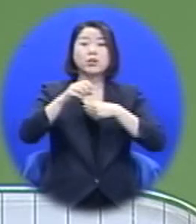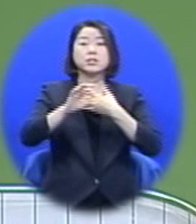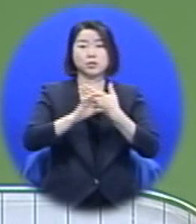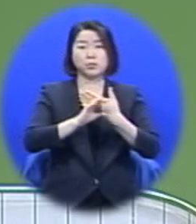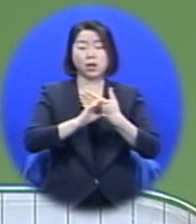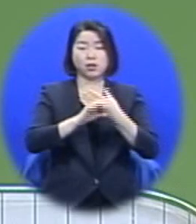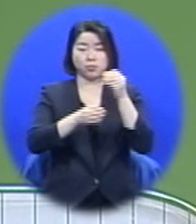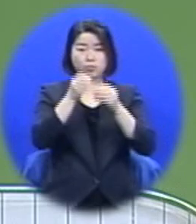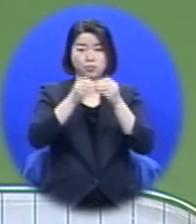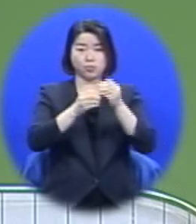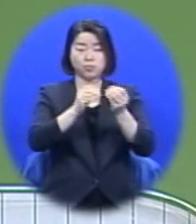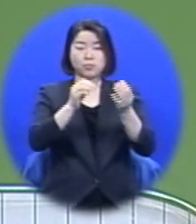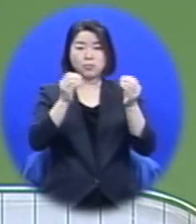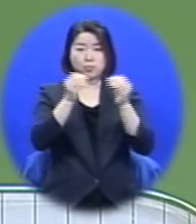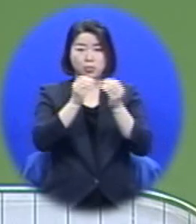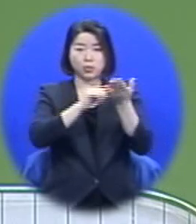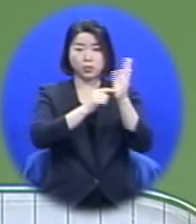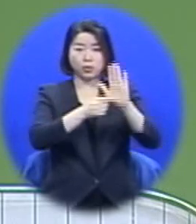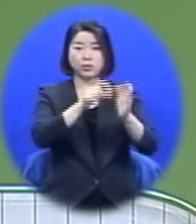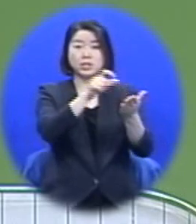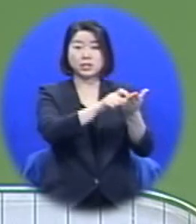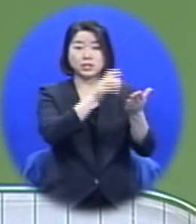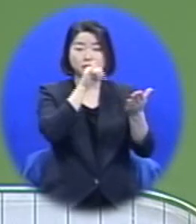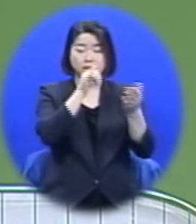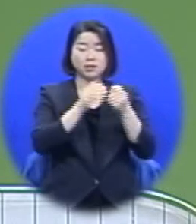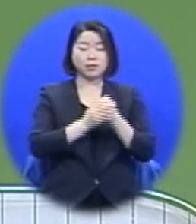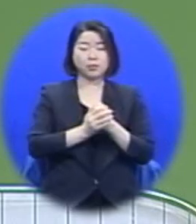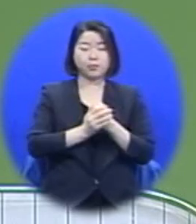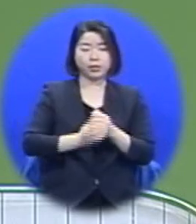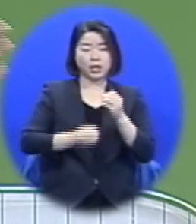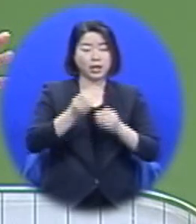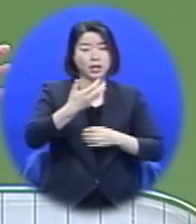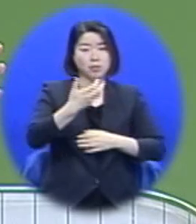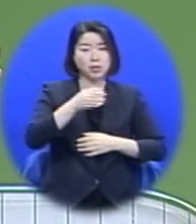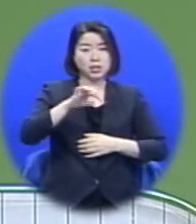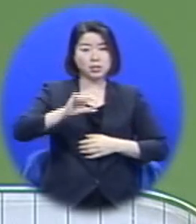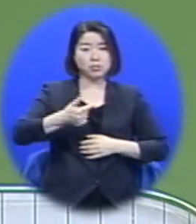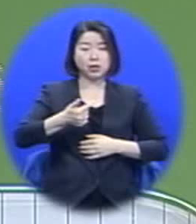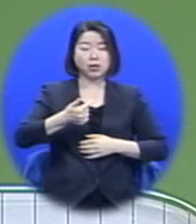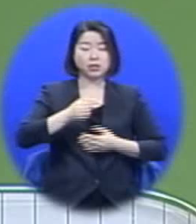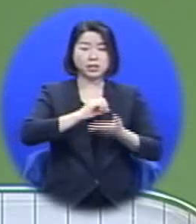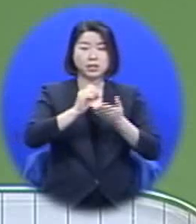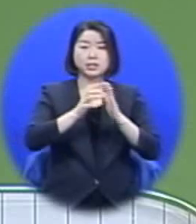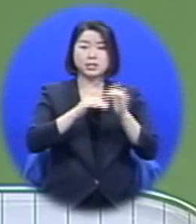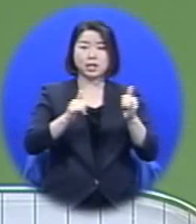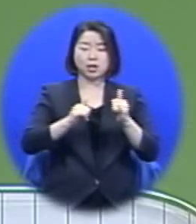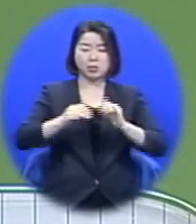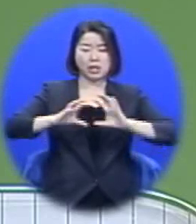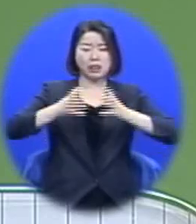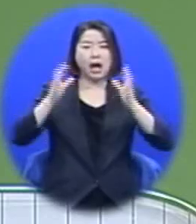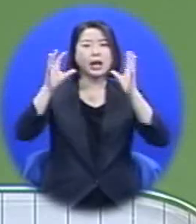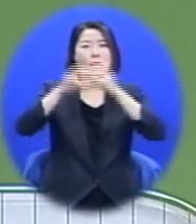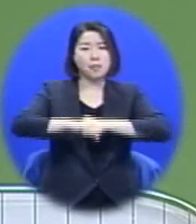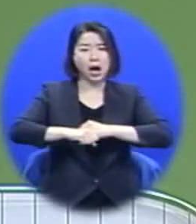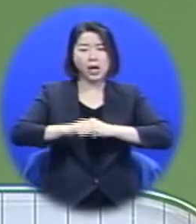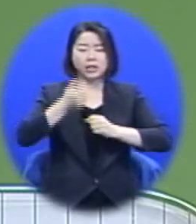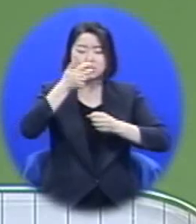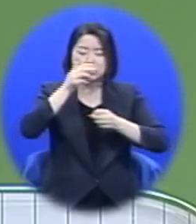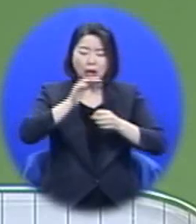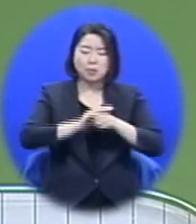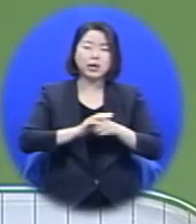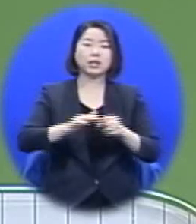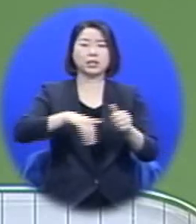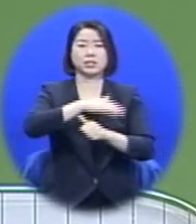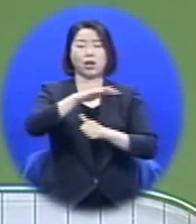했겠습니까 근데 이 시편 8 시편 기자가 나라가 망하는 이 기가 막힌 상황에서 하나님께 기도하는